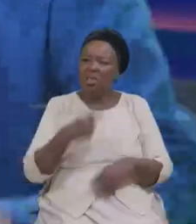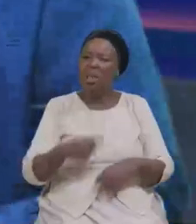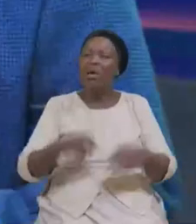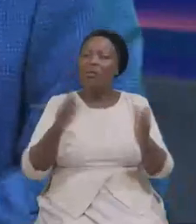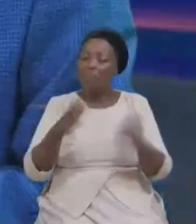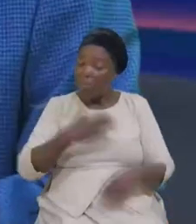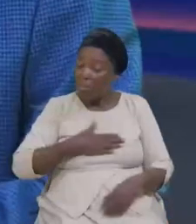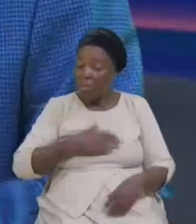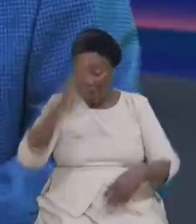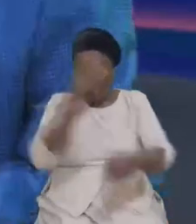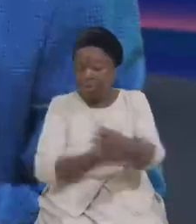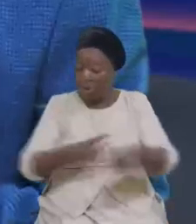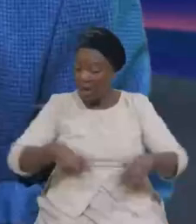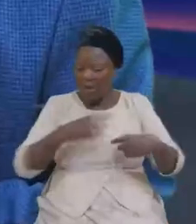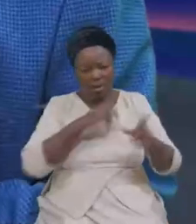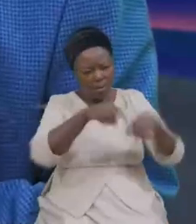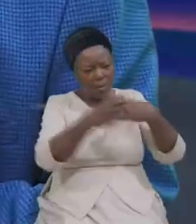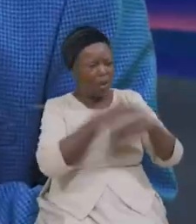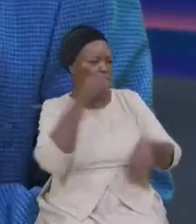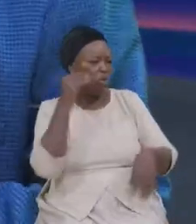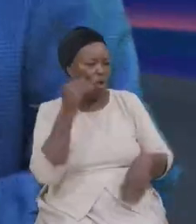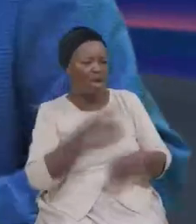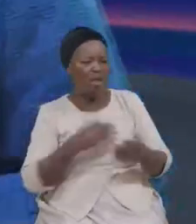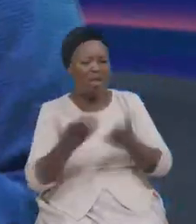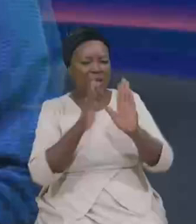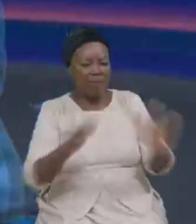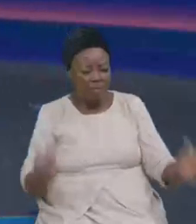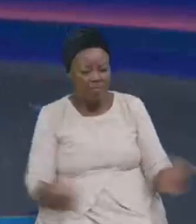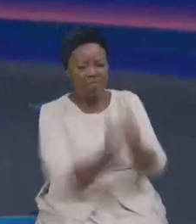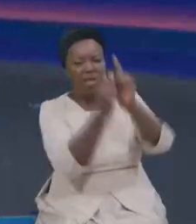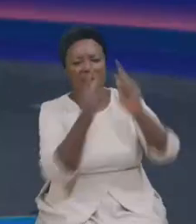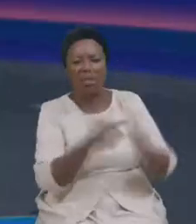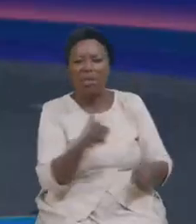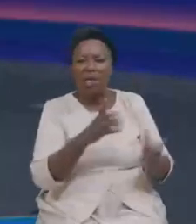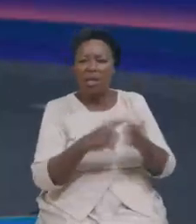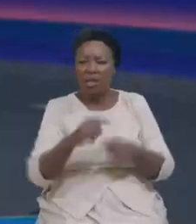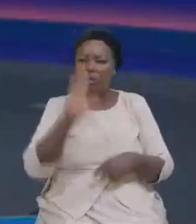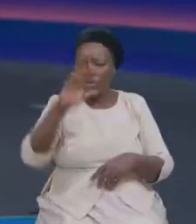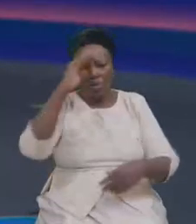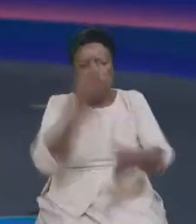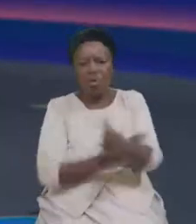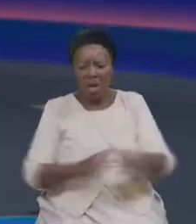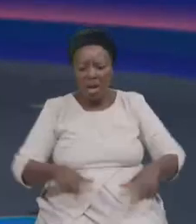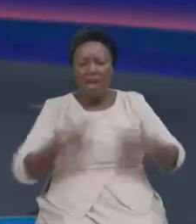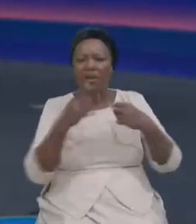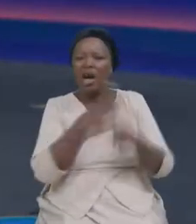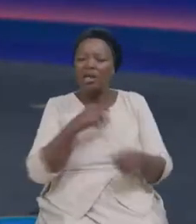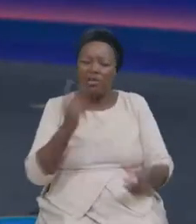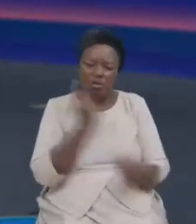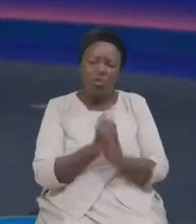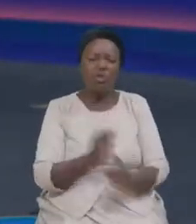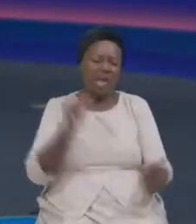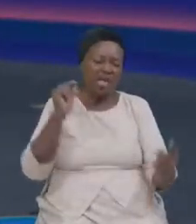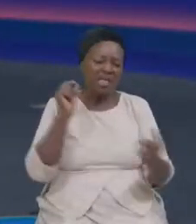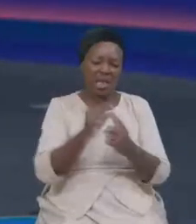il retourna à la maison. Ses serviteurs sont venus le rencontrer. Ils ont dit, « Ah, ton fils est vivant. » Exactement ce que Jésus-Christ a dit. Il